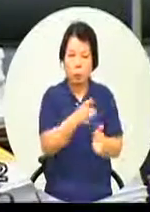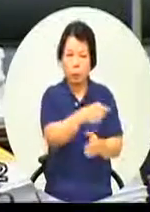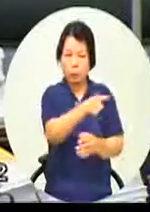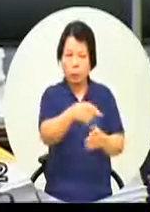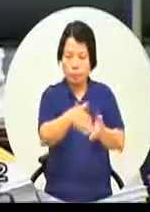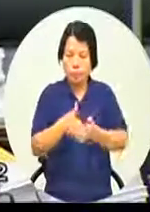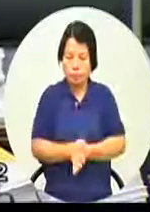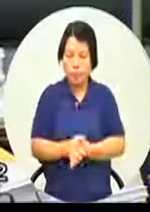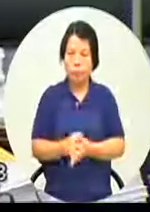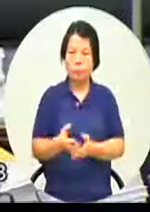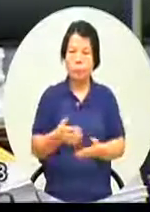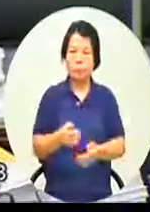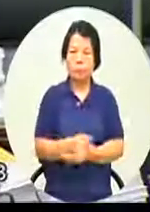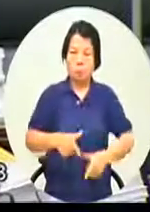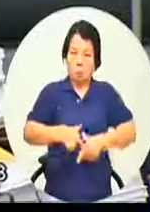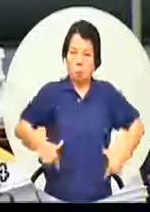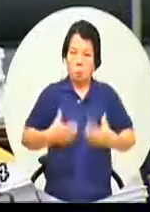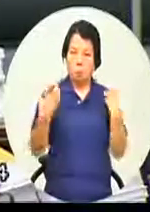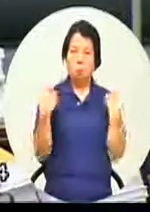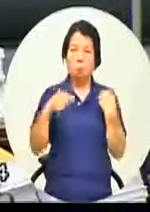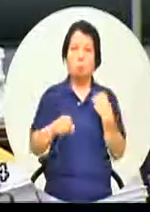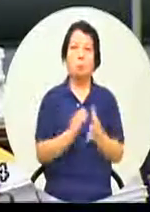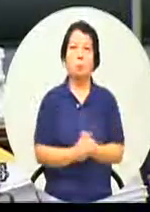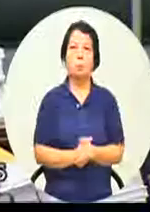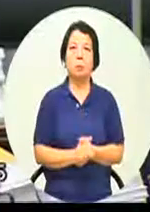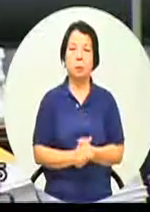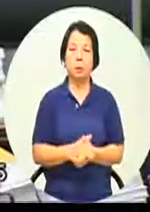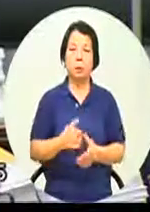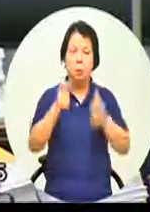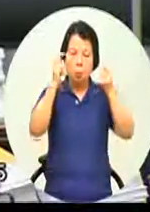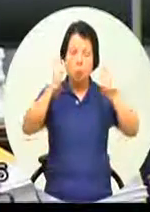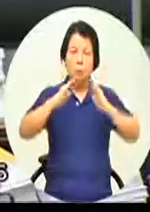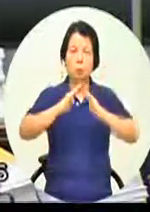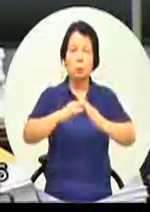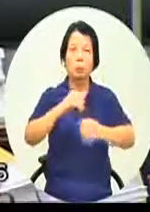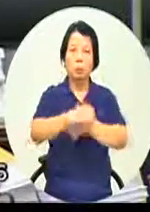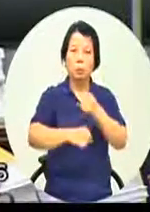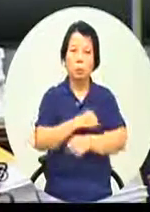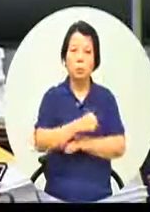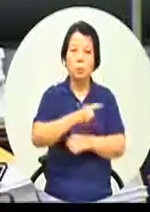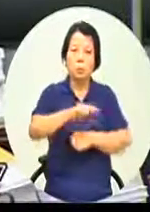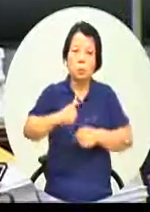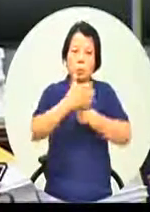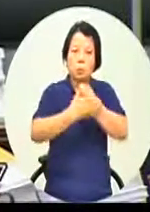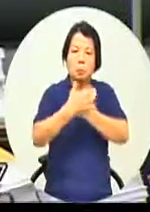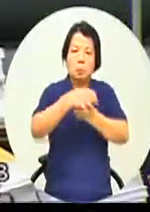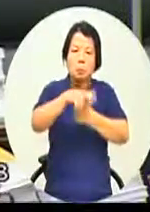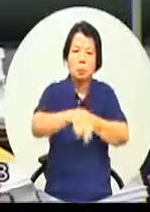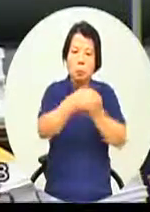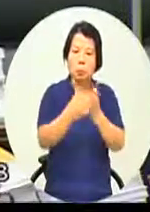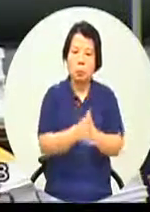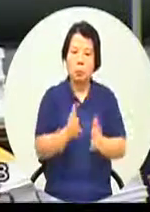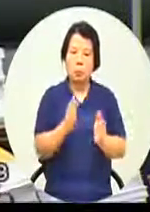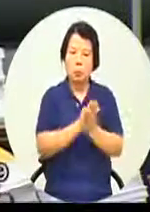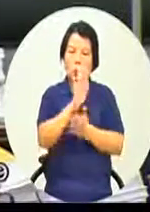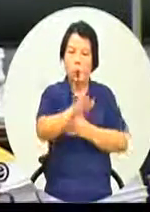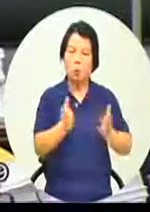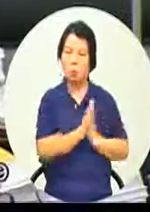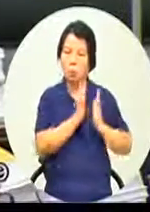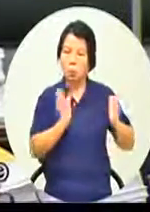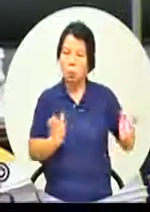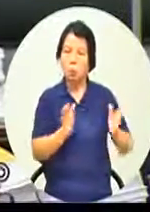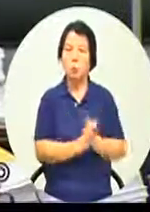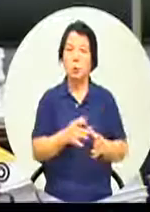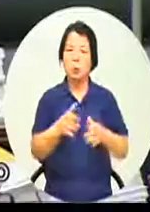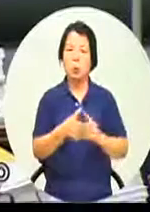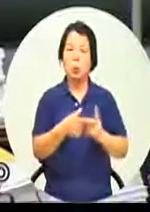而且我都敢跟人家讲说我们高雄市的动保是进步的，所以我觉得以未来我们都要坦坦荡荡的，我也愿意跟动保处